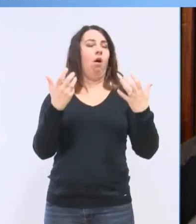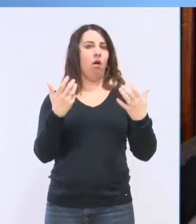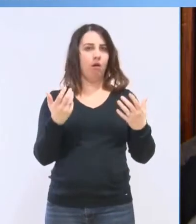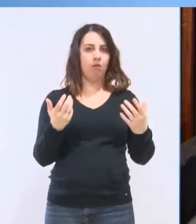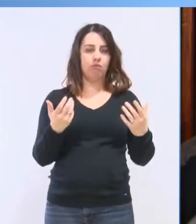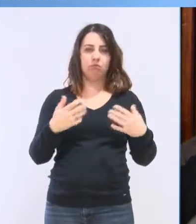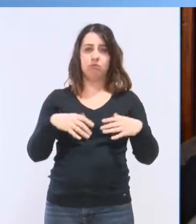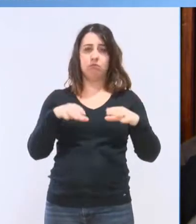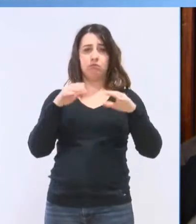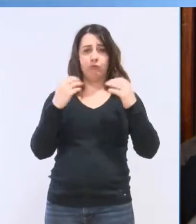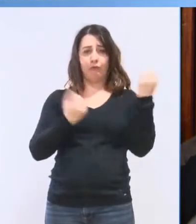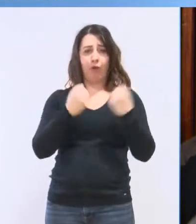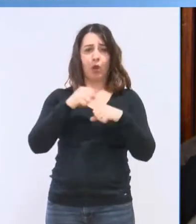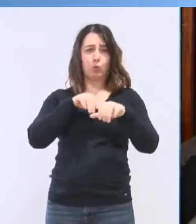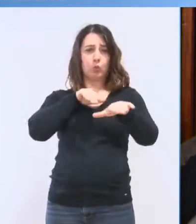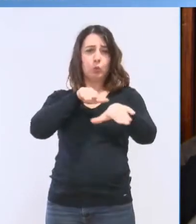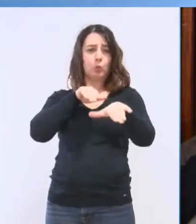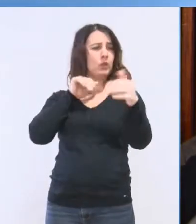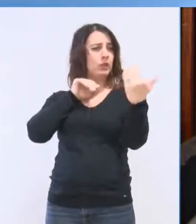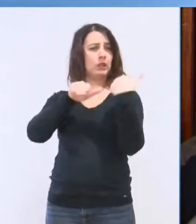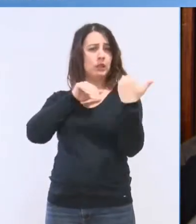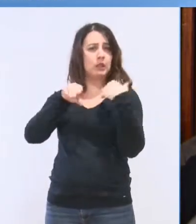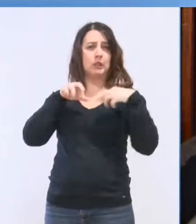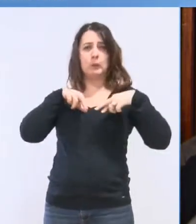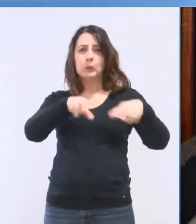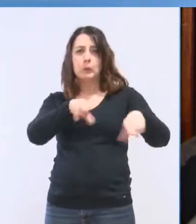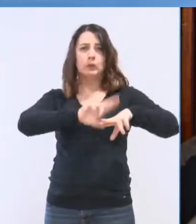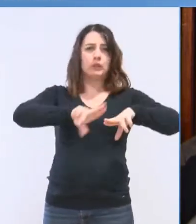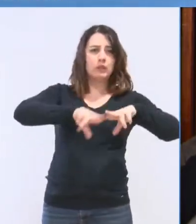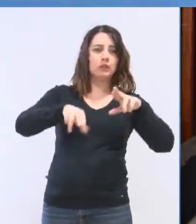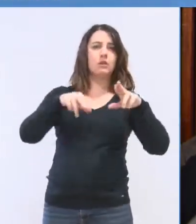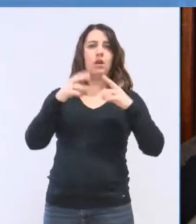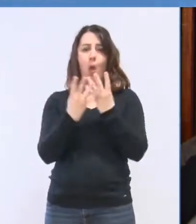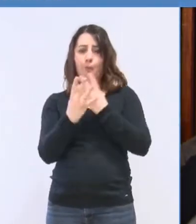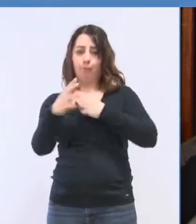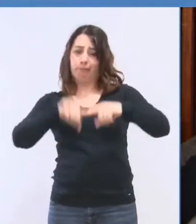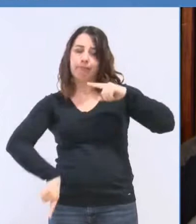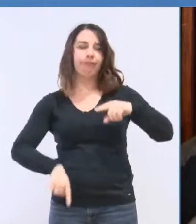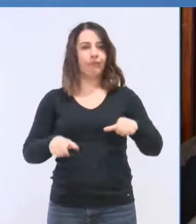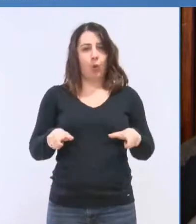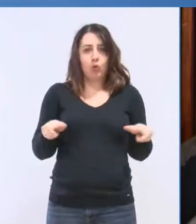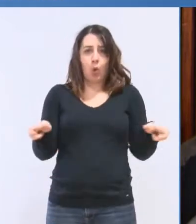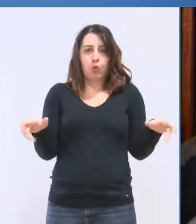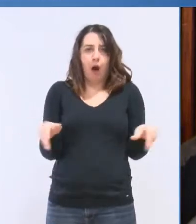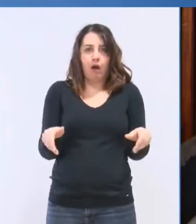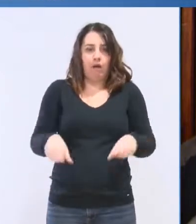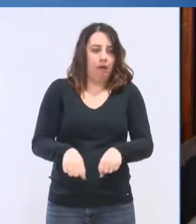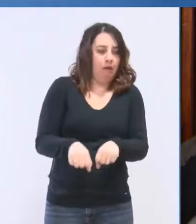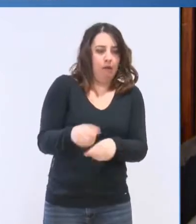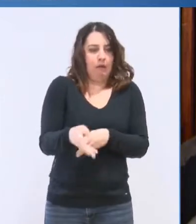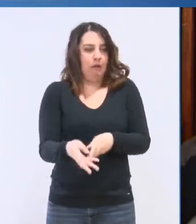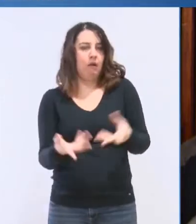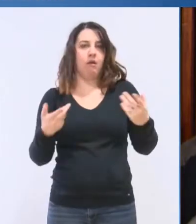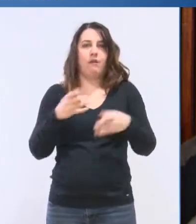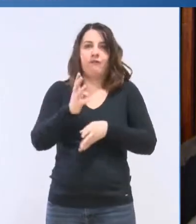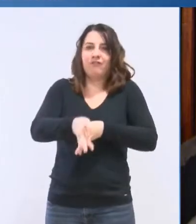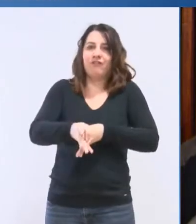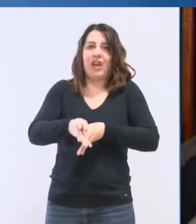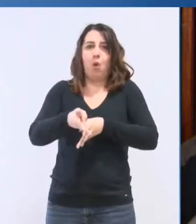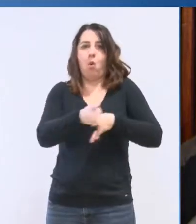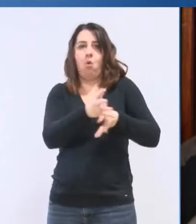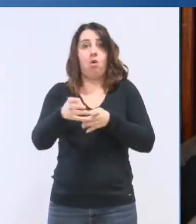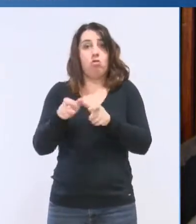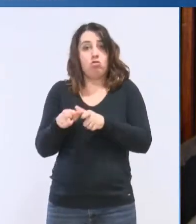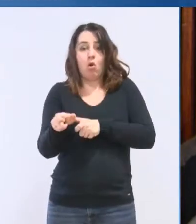place dominante des voitures et des axes routiers, mais aussi les pelouses interdites, les trottoirs étroits, la circulation des vélos sur les